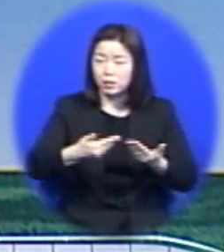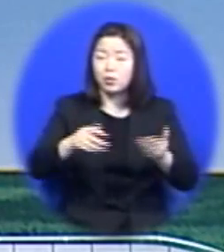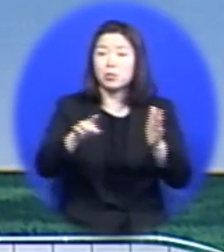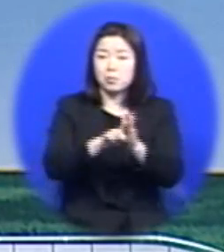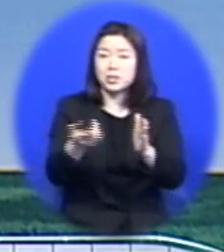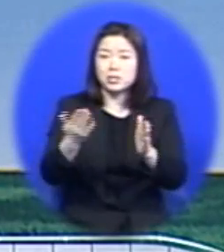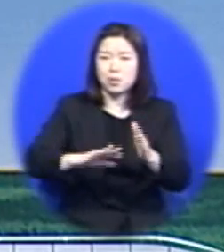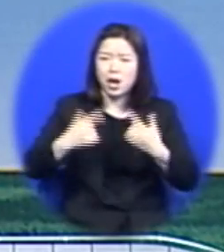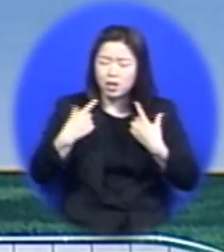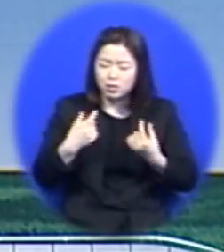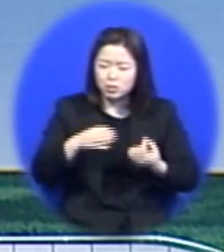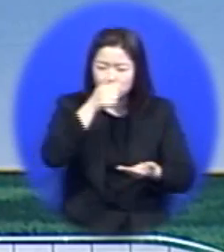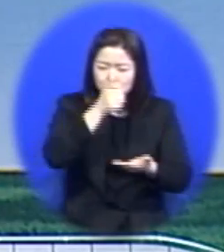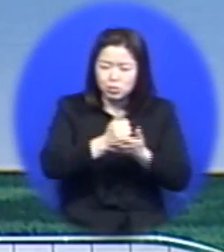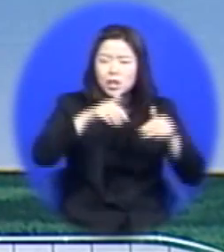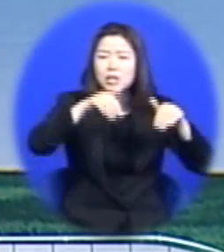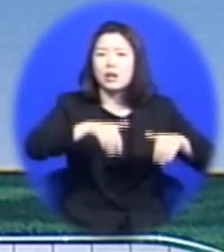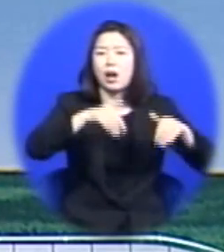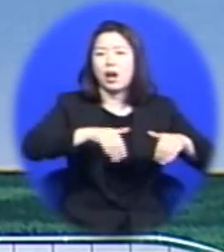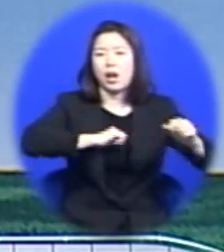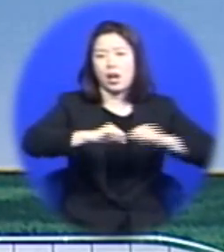죄의 종로로 타는 거죠.